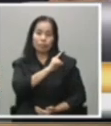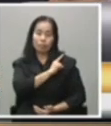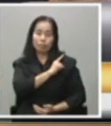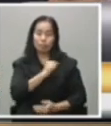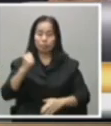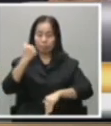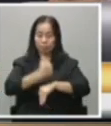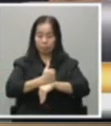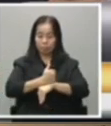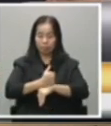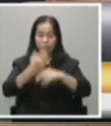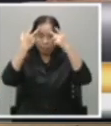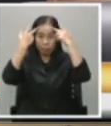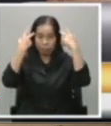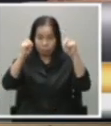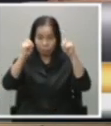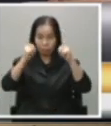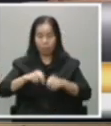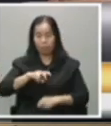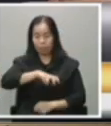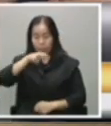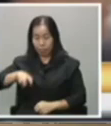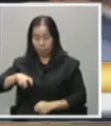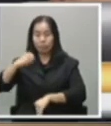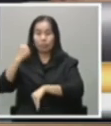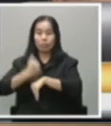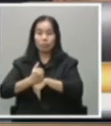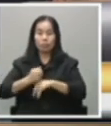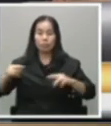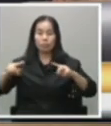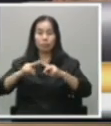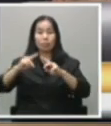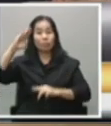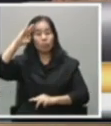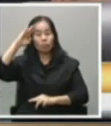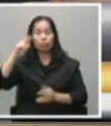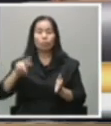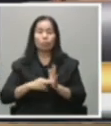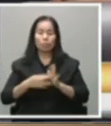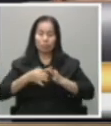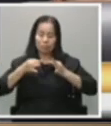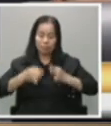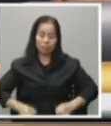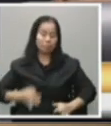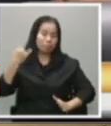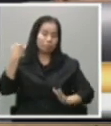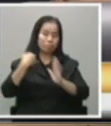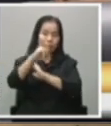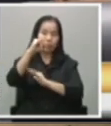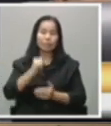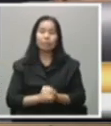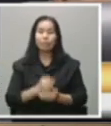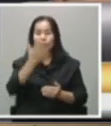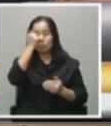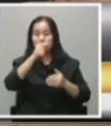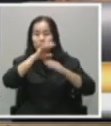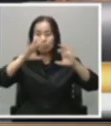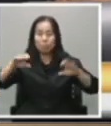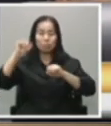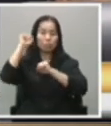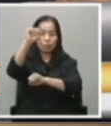ตรีและรัฐมนตรีว่าการกระทรวงกลาโหมตัดสินใจผิดพลาดกรณีที่รัฐบาลไม่ประกาศสถาน